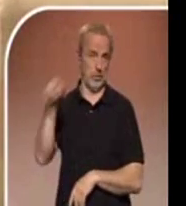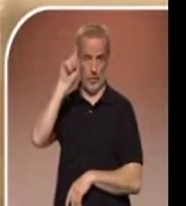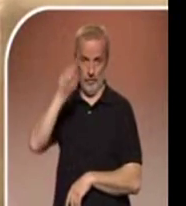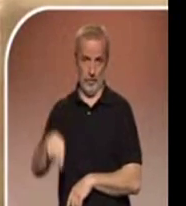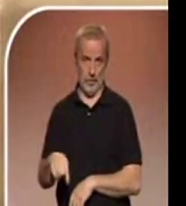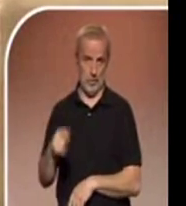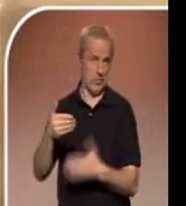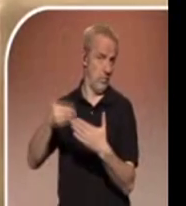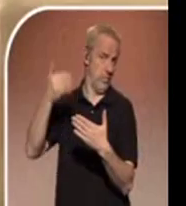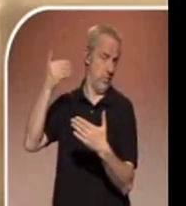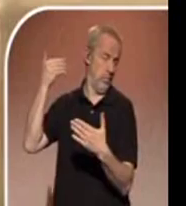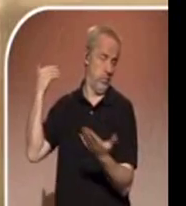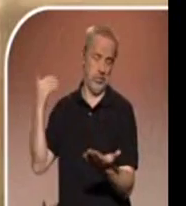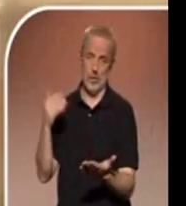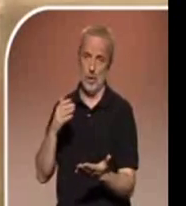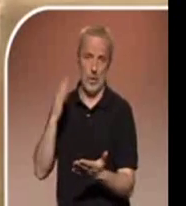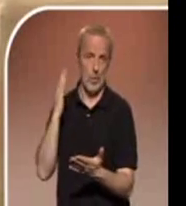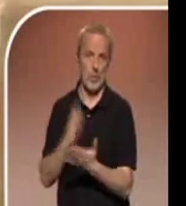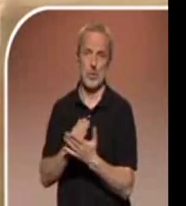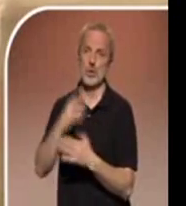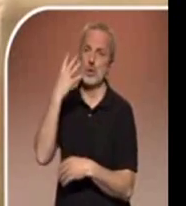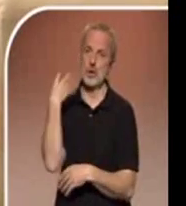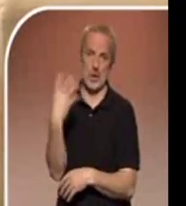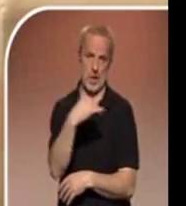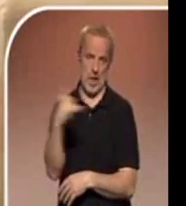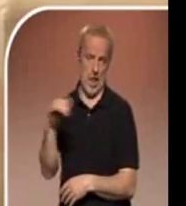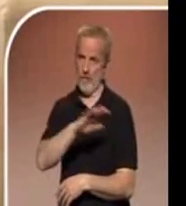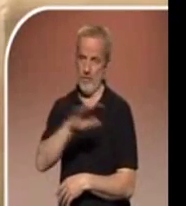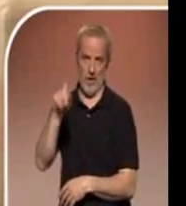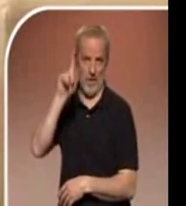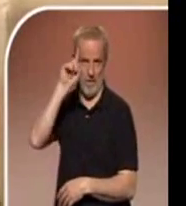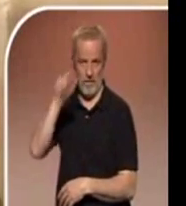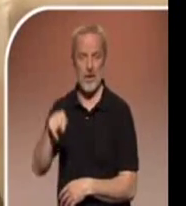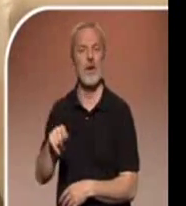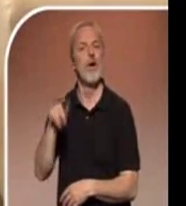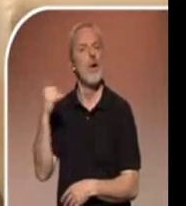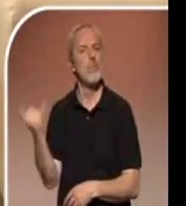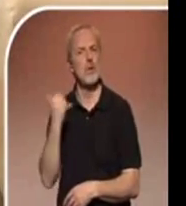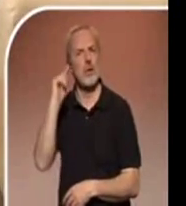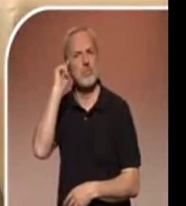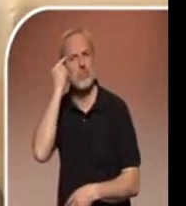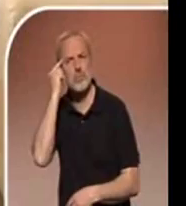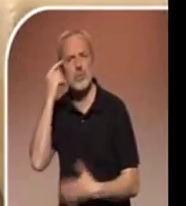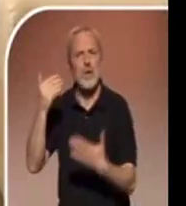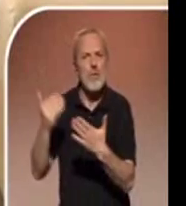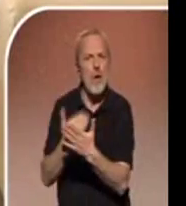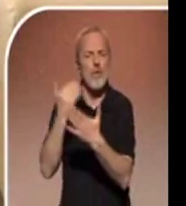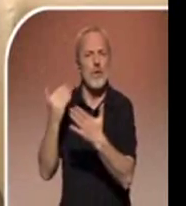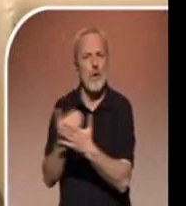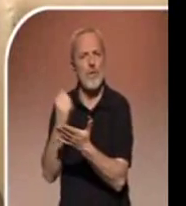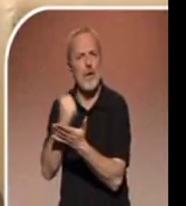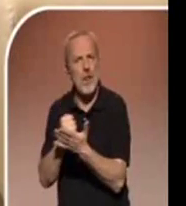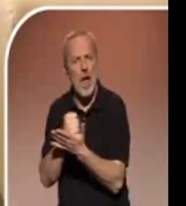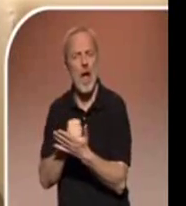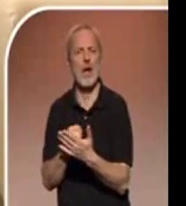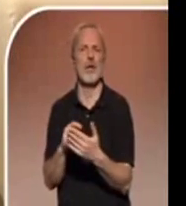mnoho let, prakticky více než 40 let. Vyvíjí se nová kontraceptiva, které obsahují